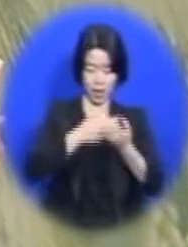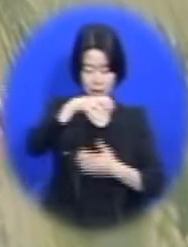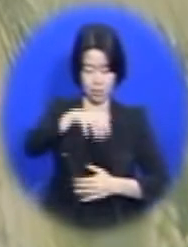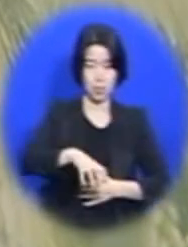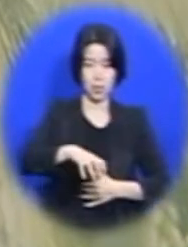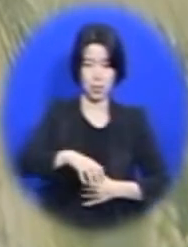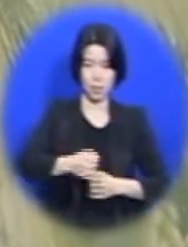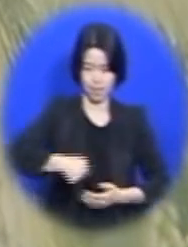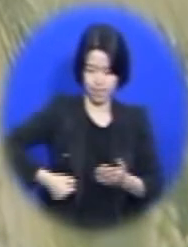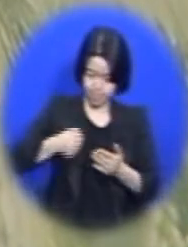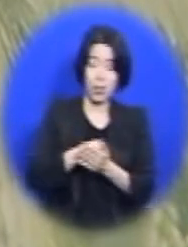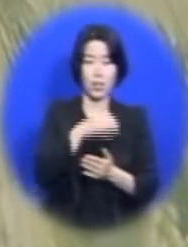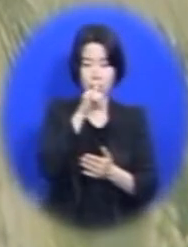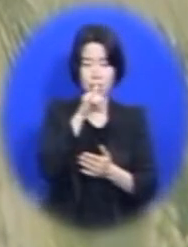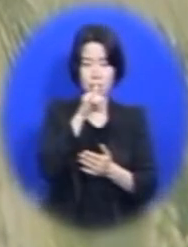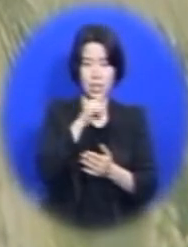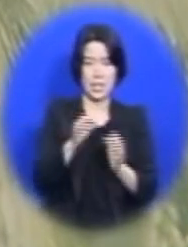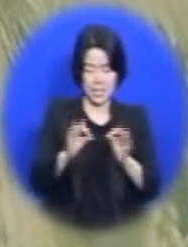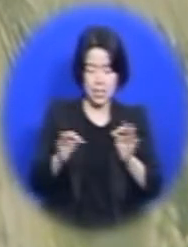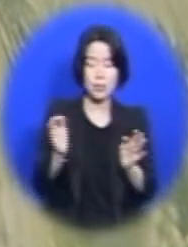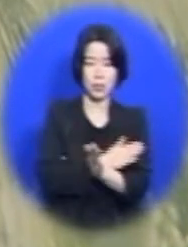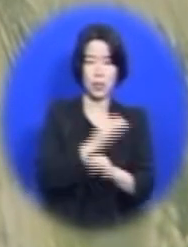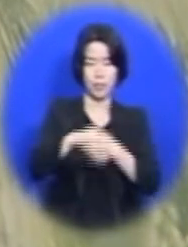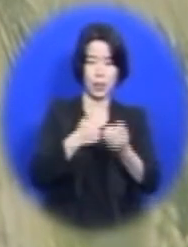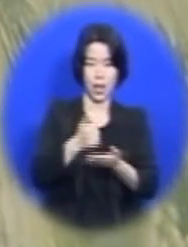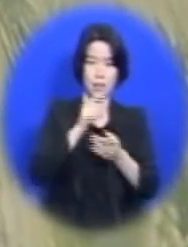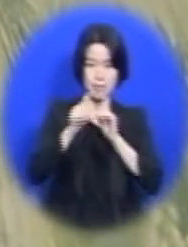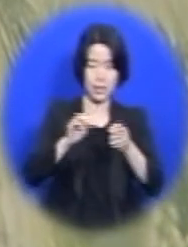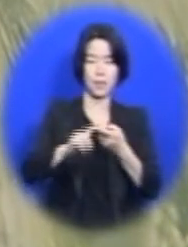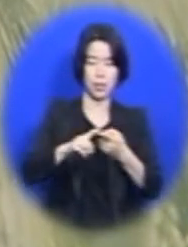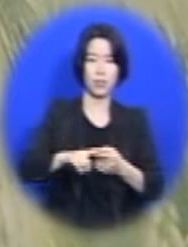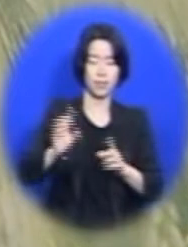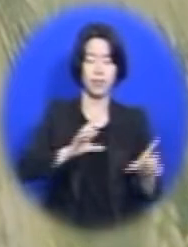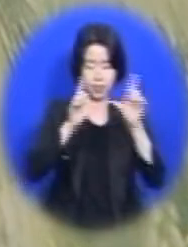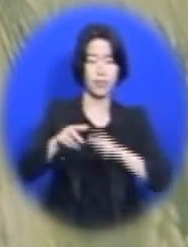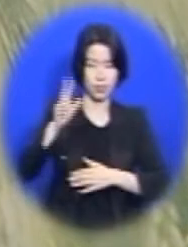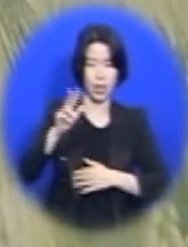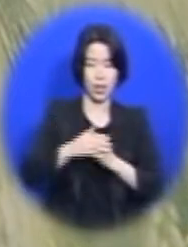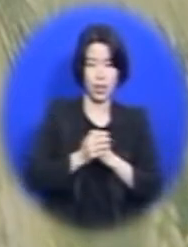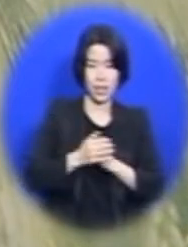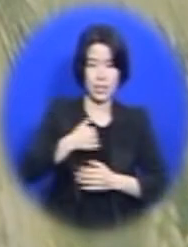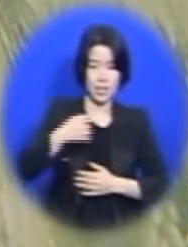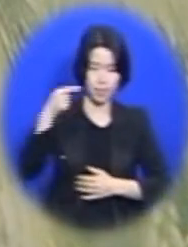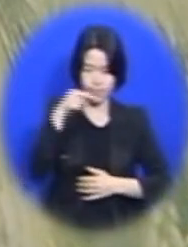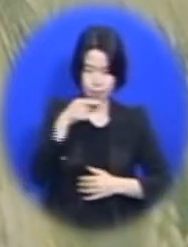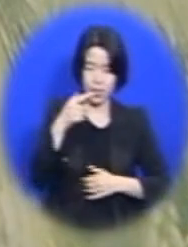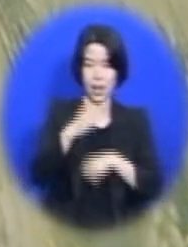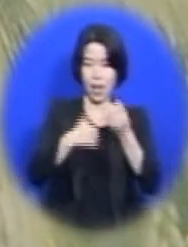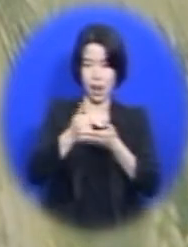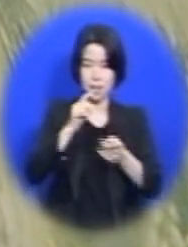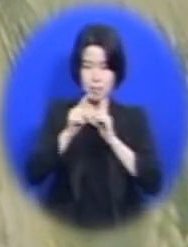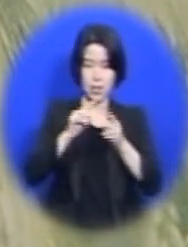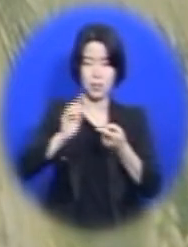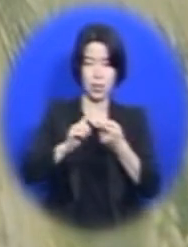앞에서 결단을 합니다. 이제부터는 하나님의 말씀대로 살겠습니다. 이제는 철저히 하나님의